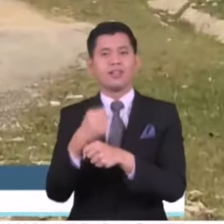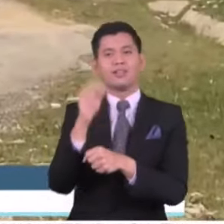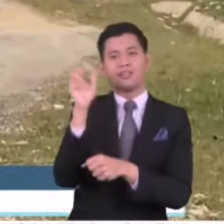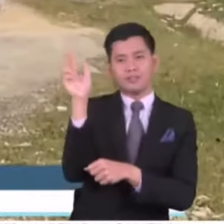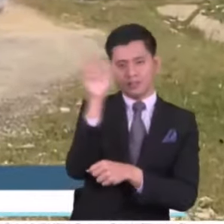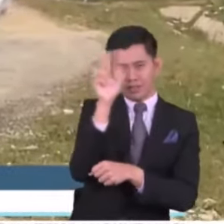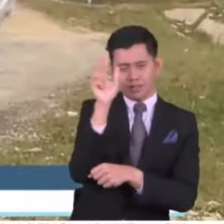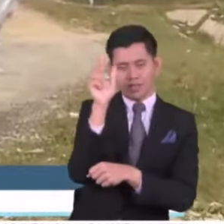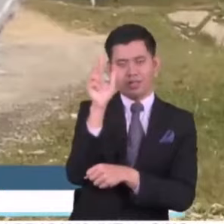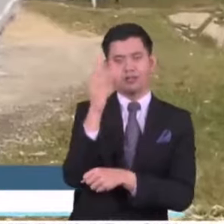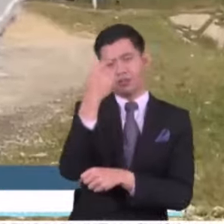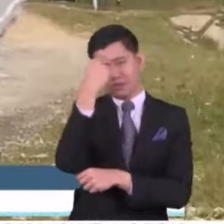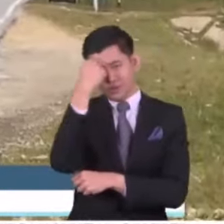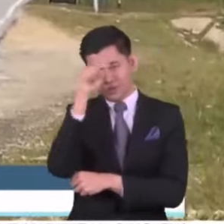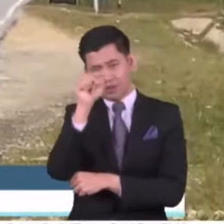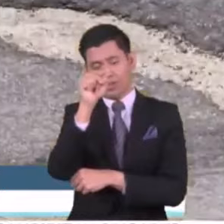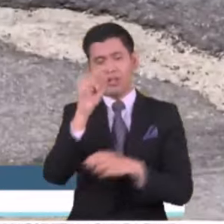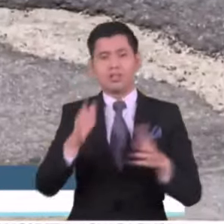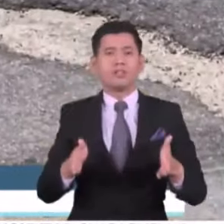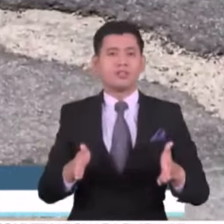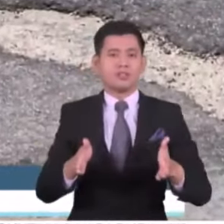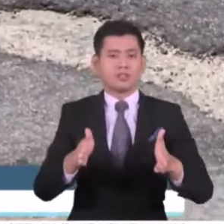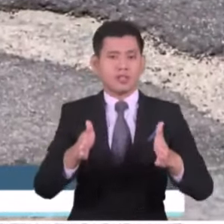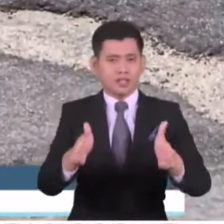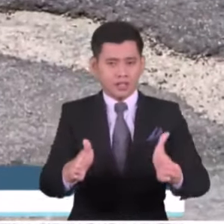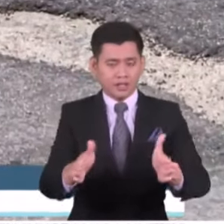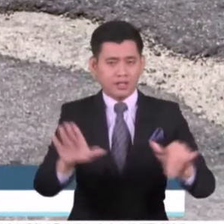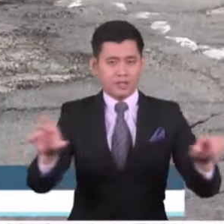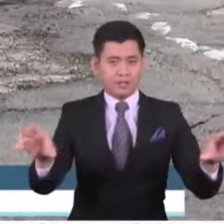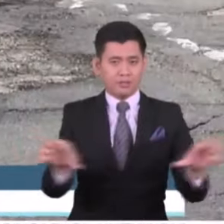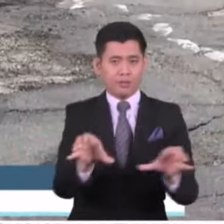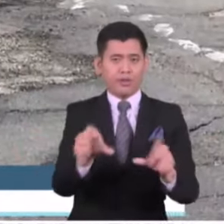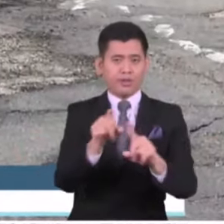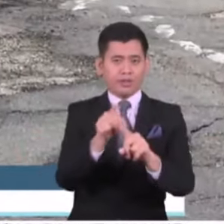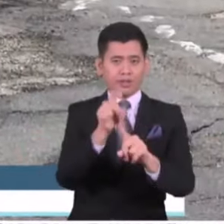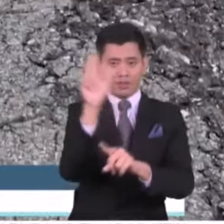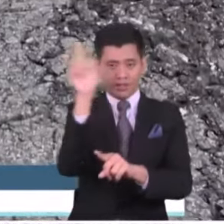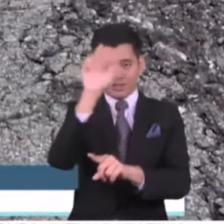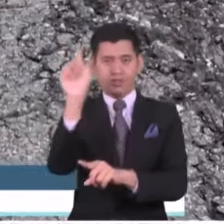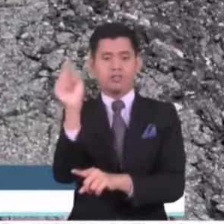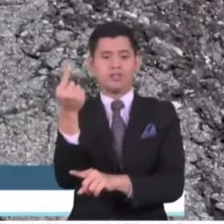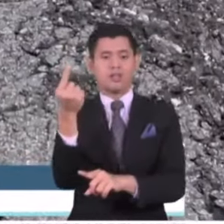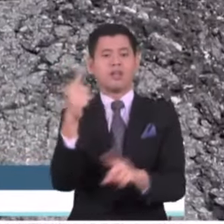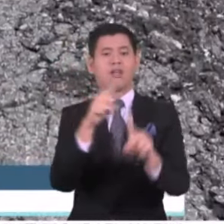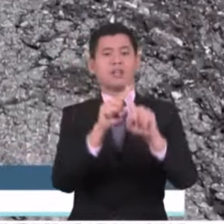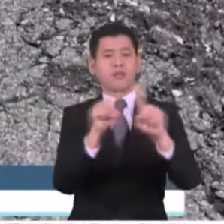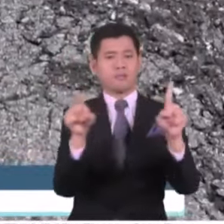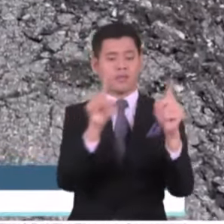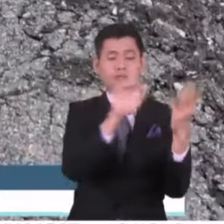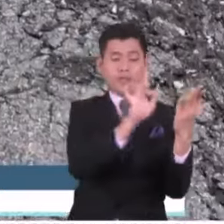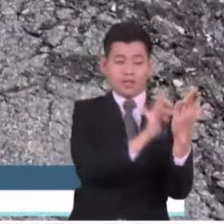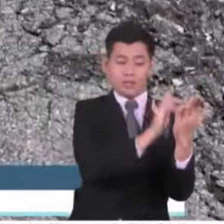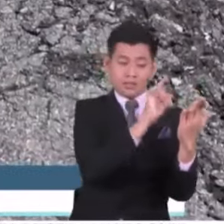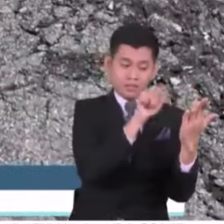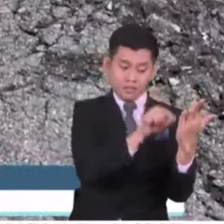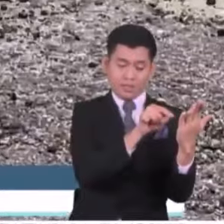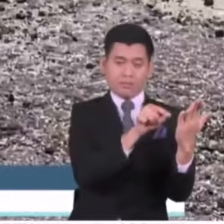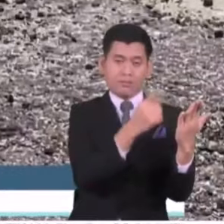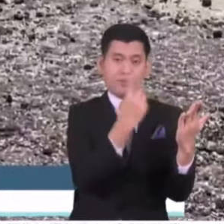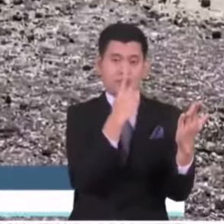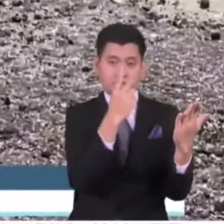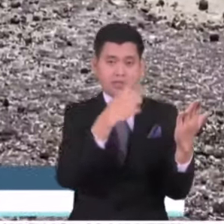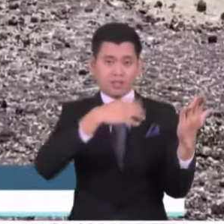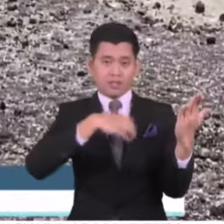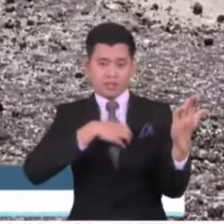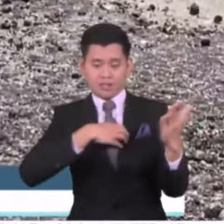kerjaan hanya pada jalan persekutuan sahaja, kerana aplikasi My Jalan akan memastikan aduan